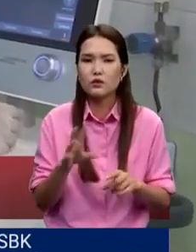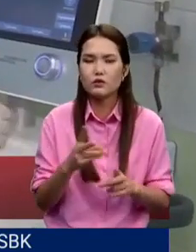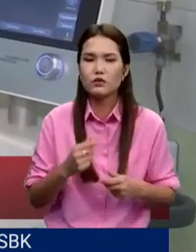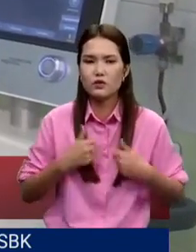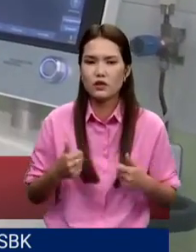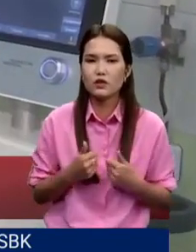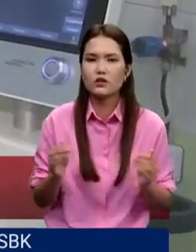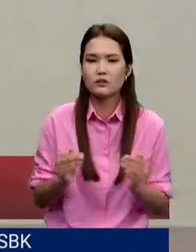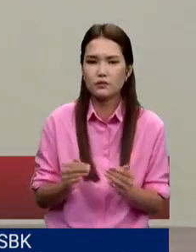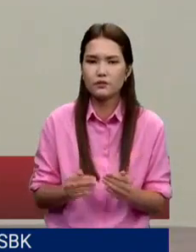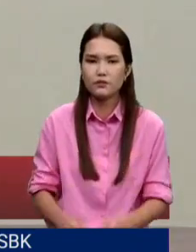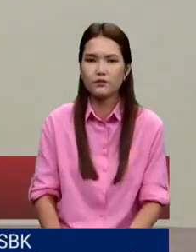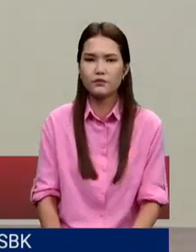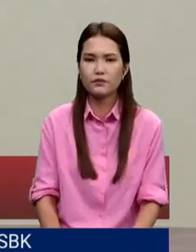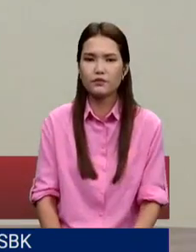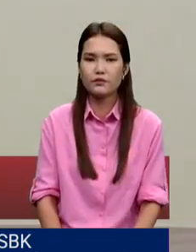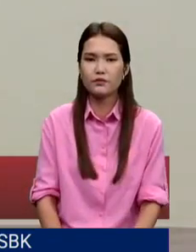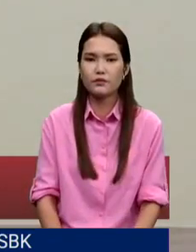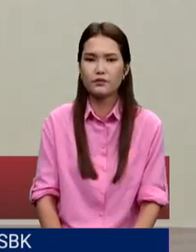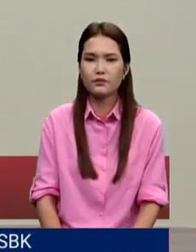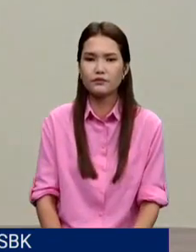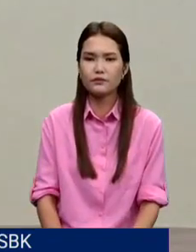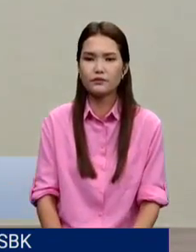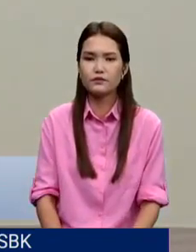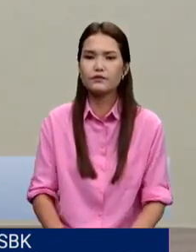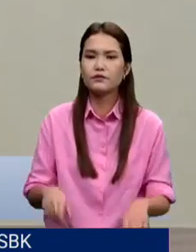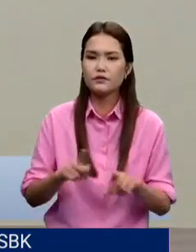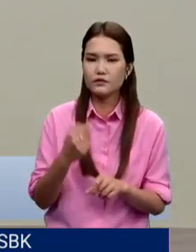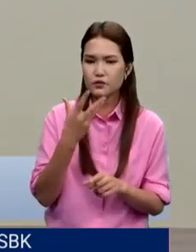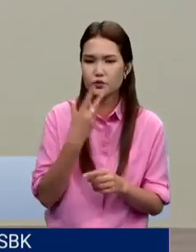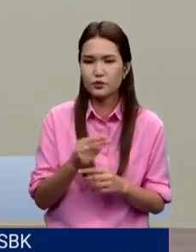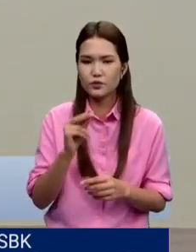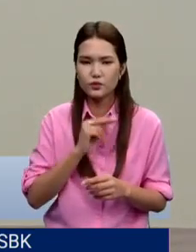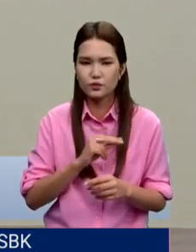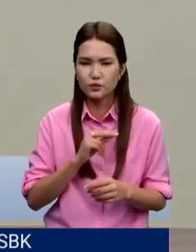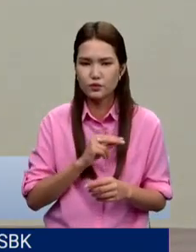дейді дәрігерлер. Бүгінгі күні бізде медициналық қызметкерлерден